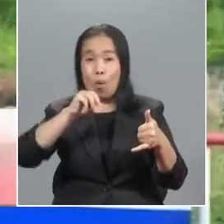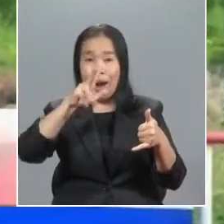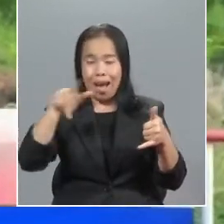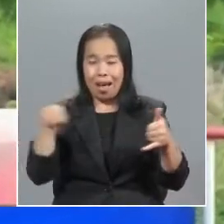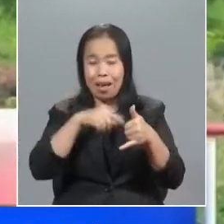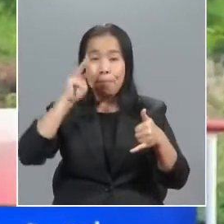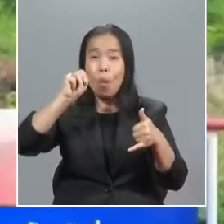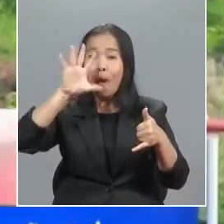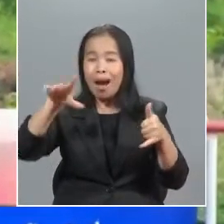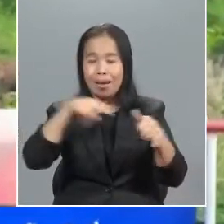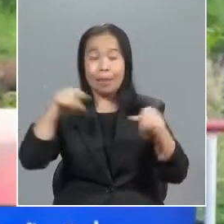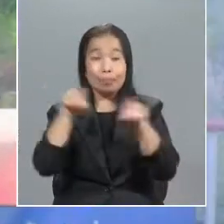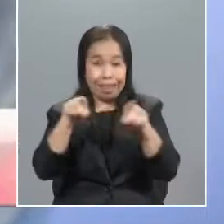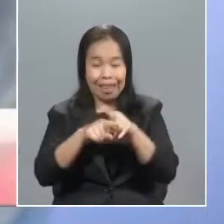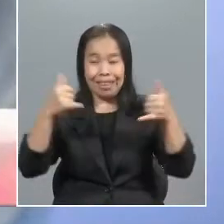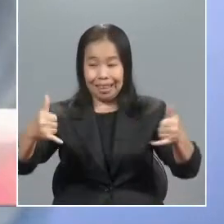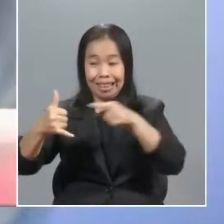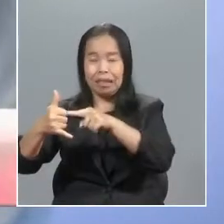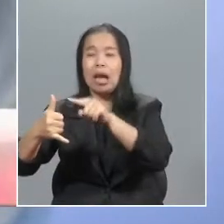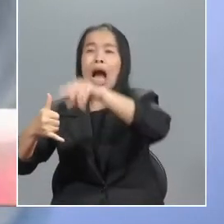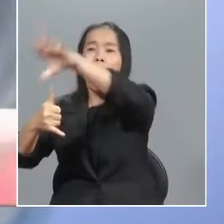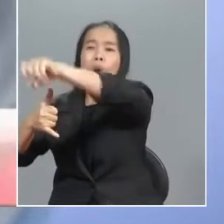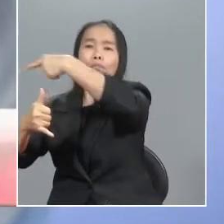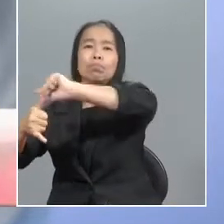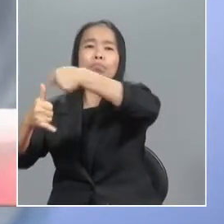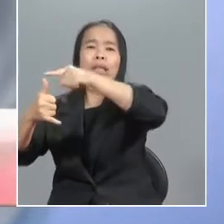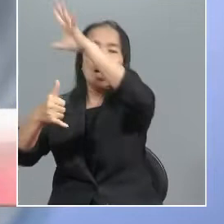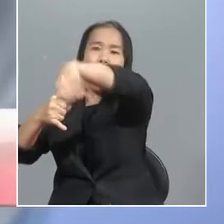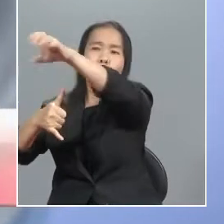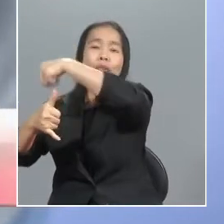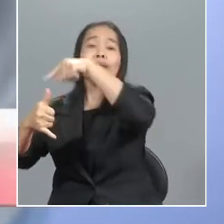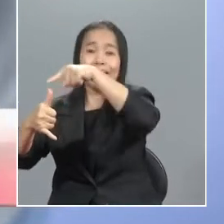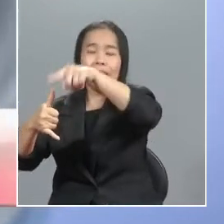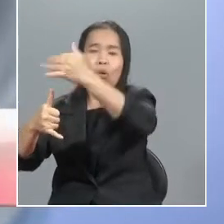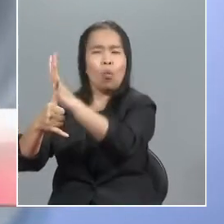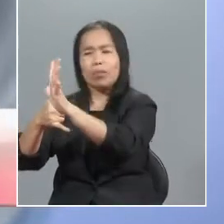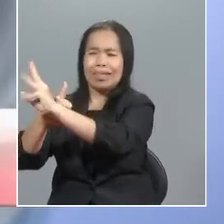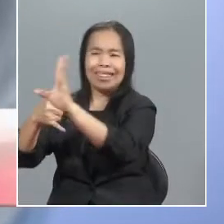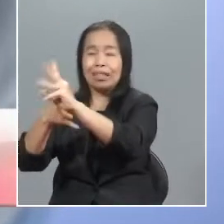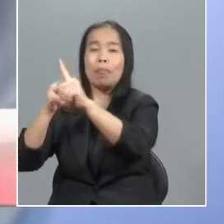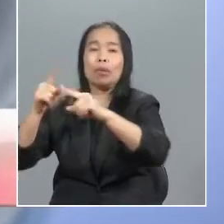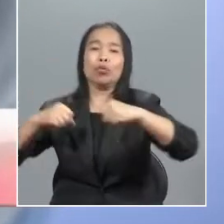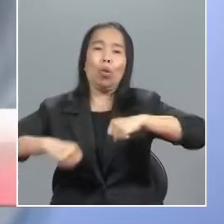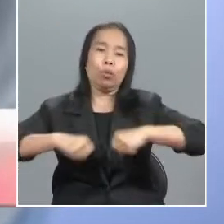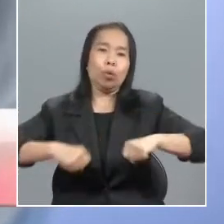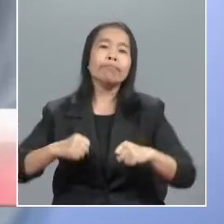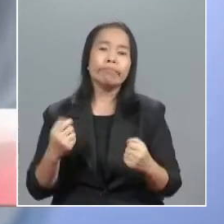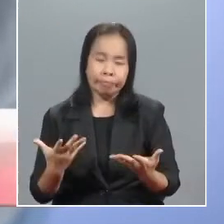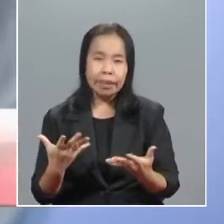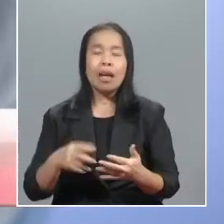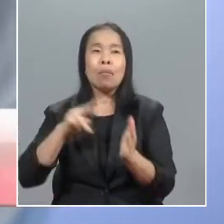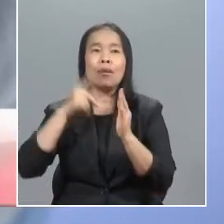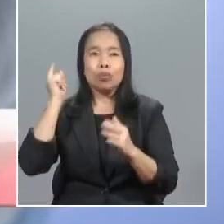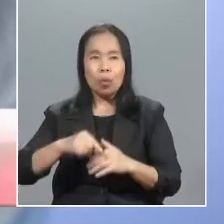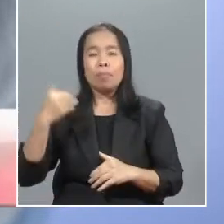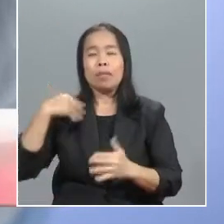ฆ่าผู้อื่นโดยเจตนาครับส่วนกลุ่มที่เหลือมีประมาณ 5-6 คนก็เป็นกลุ่มเยาวชนนะฮะตอนนี้อยู่ระหว่างการรวบรวมหลักฐาน